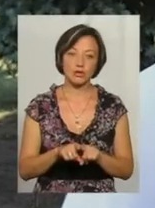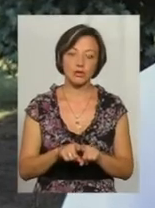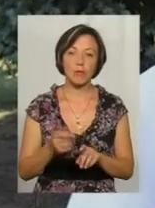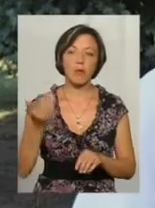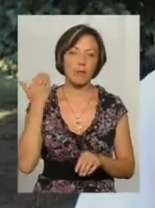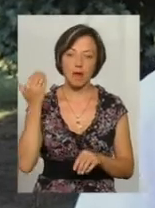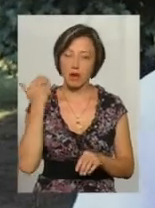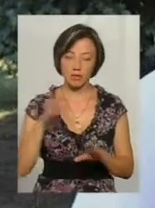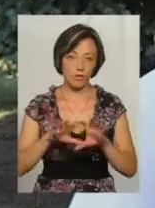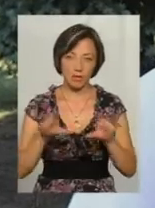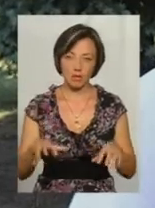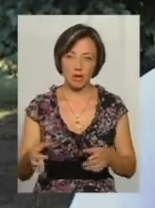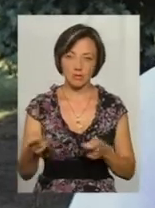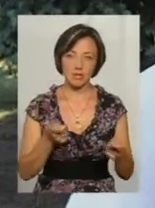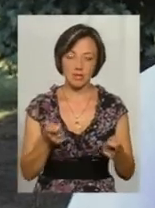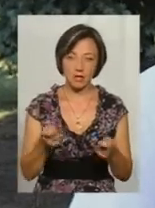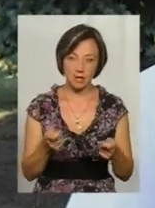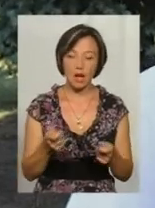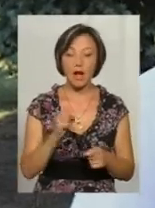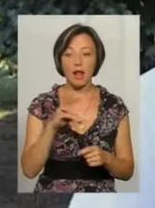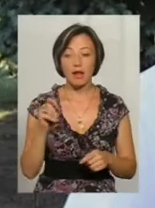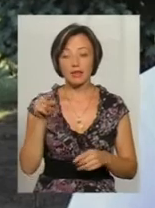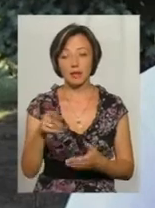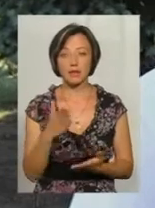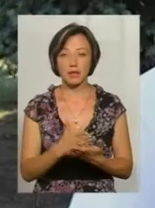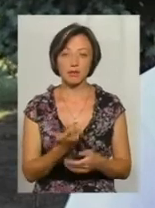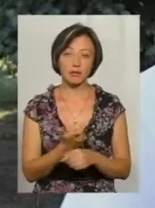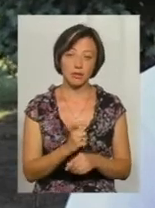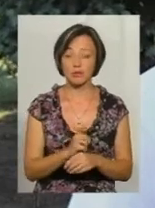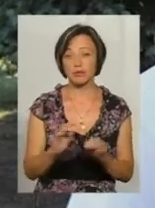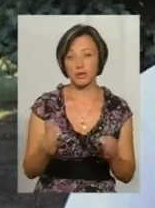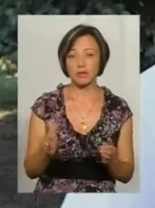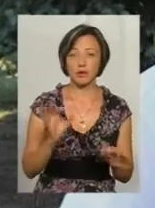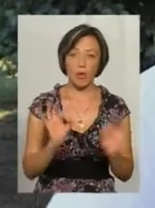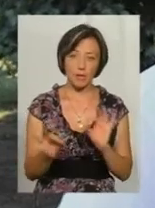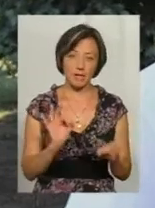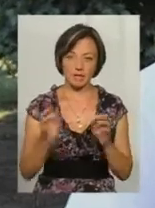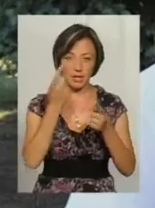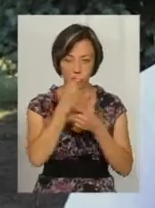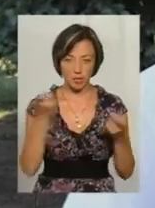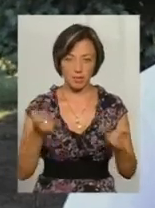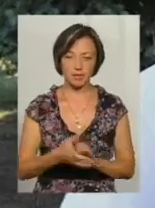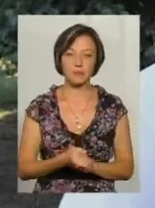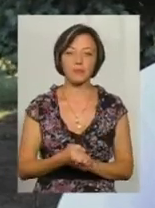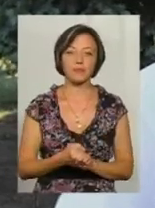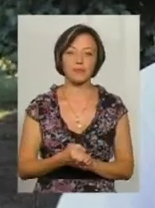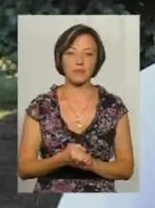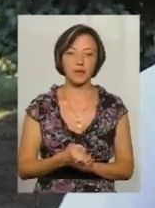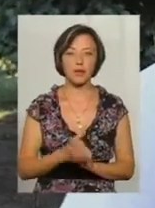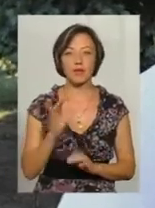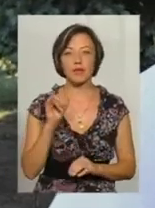попереднім очільникам облдержадміністрації. Однак там присутня більш-менш така об'єктивна інформація. Наскільки